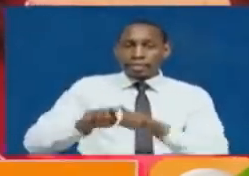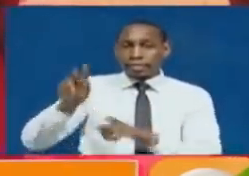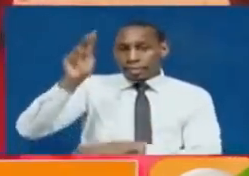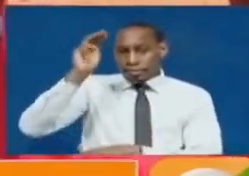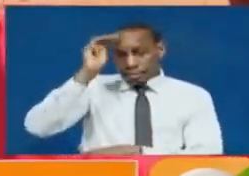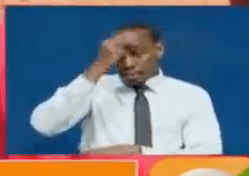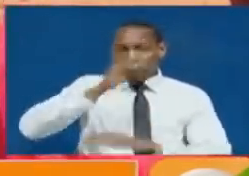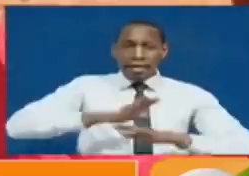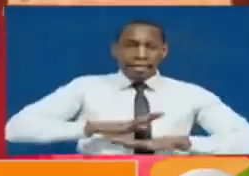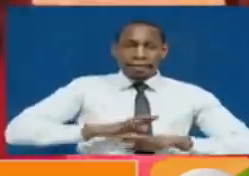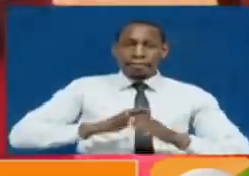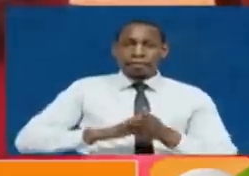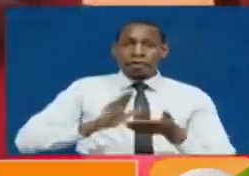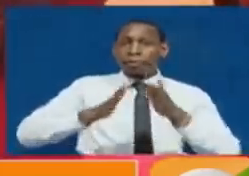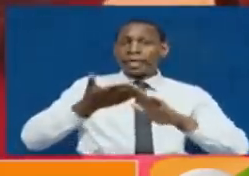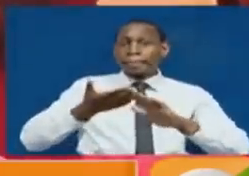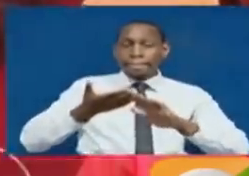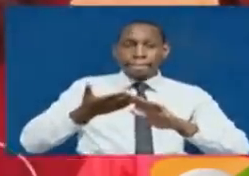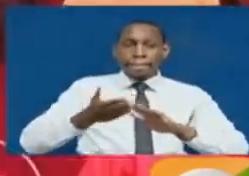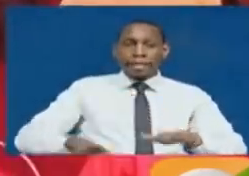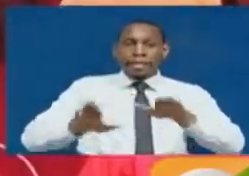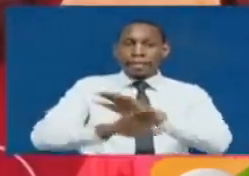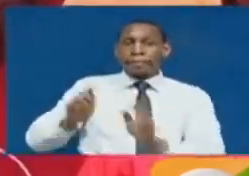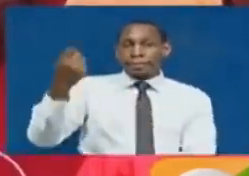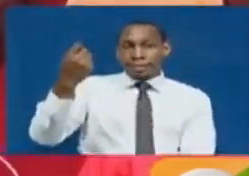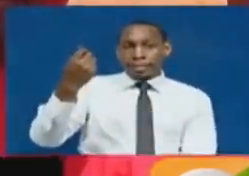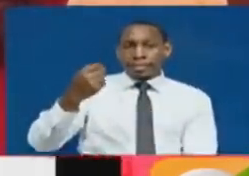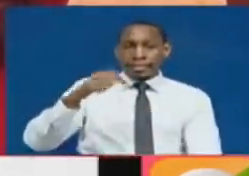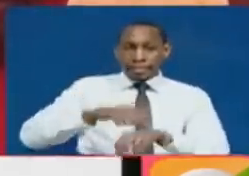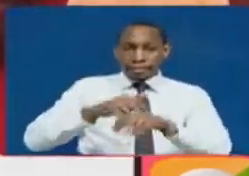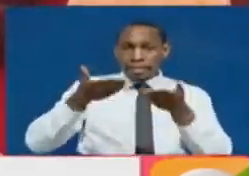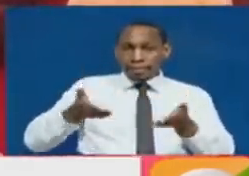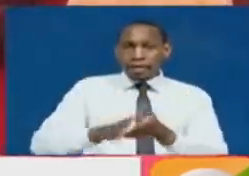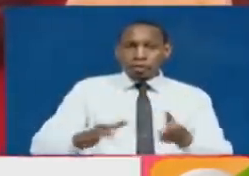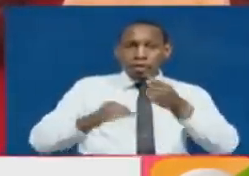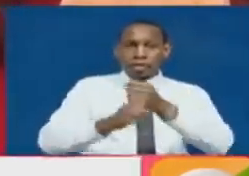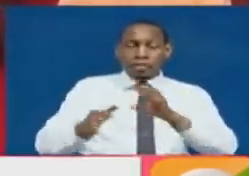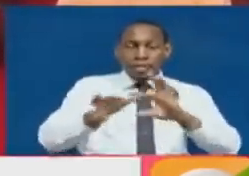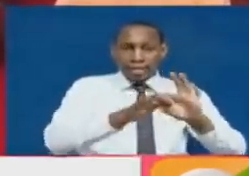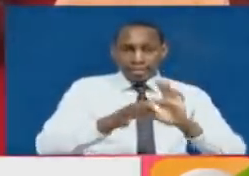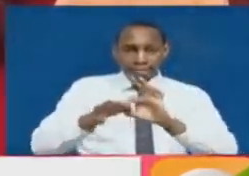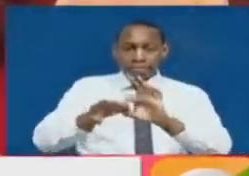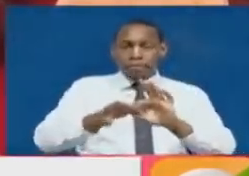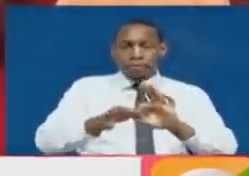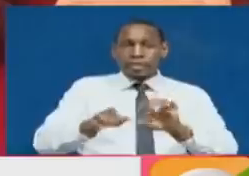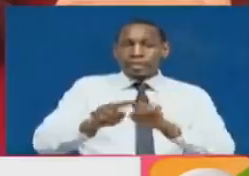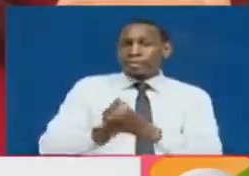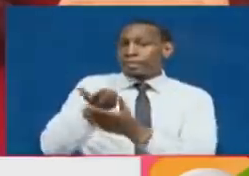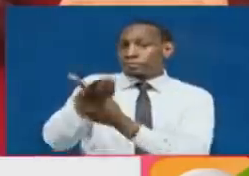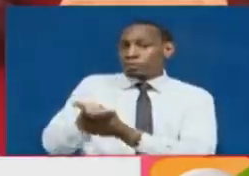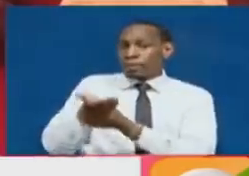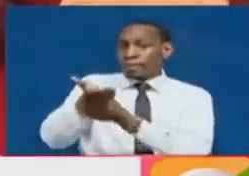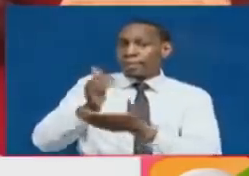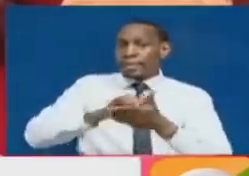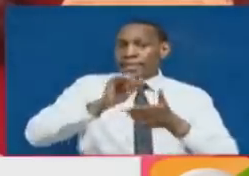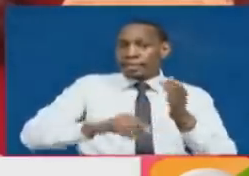Karua anatosha kuwa deputy president sahi kwa coalition ya Azimio, na tungeomba ya